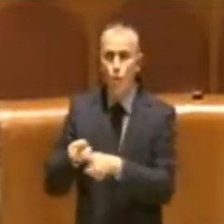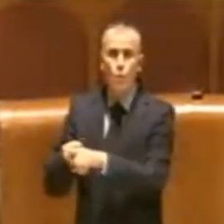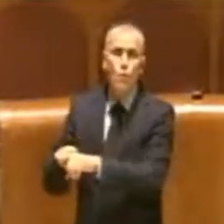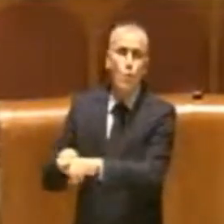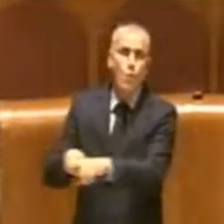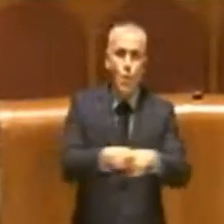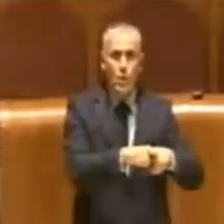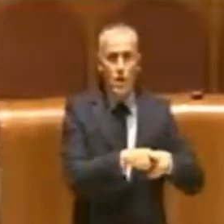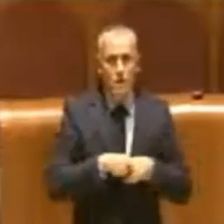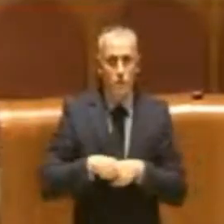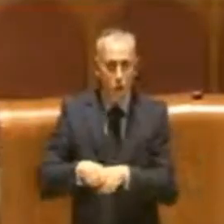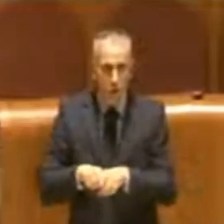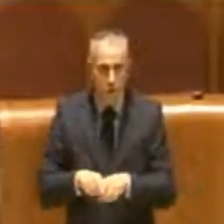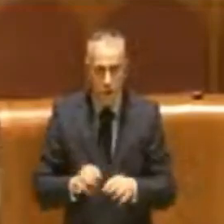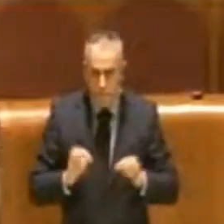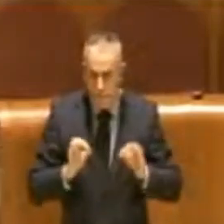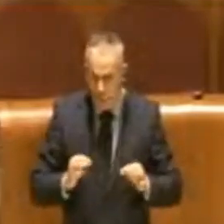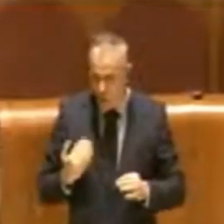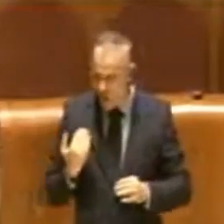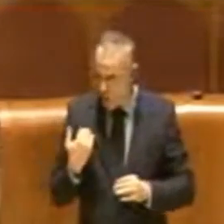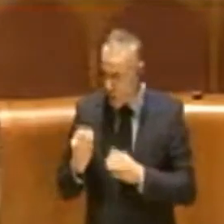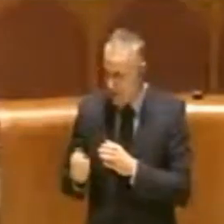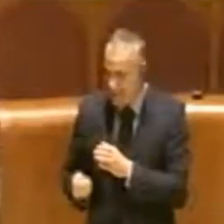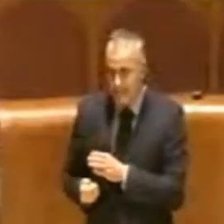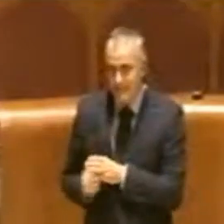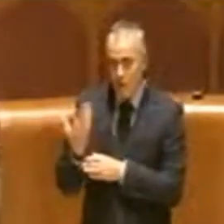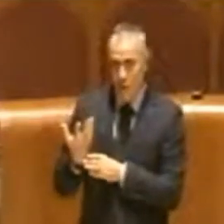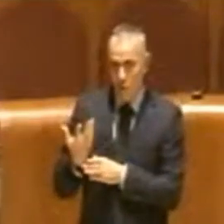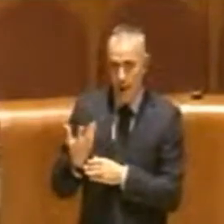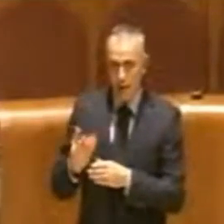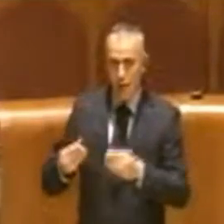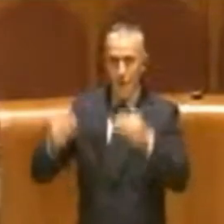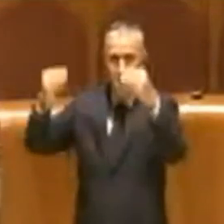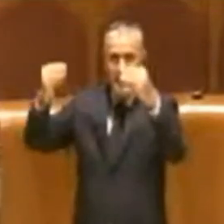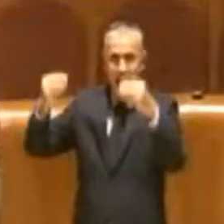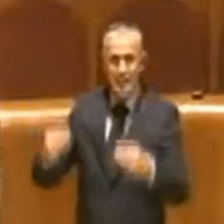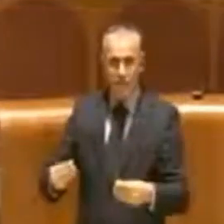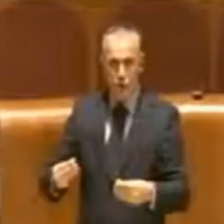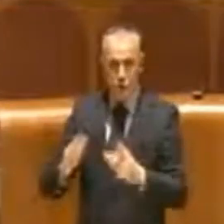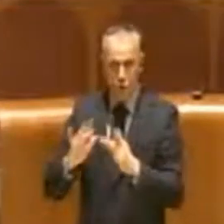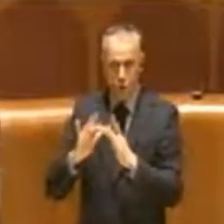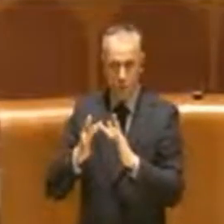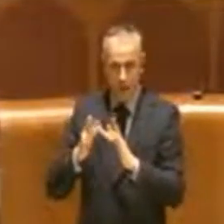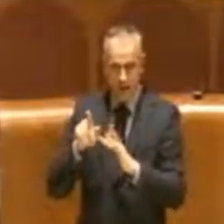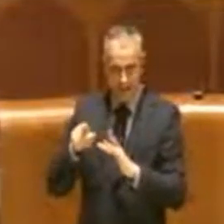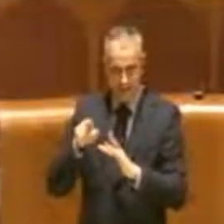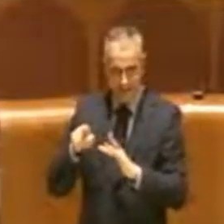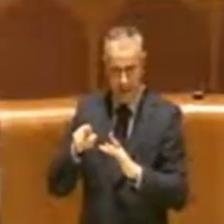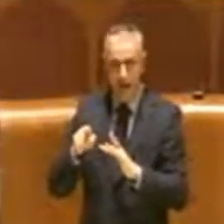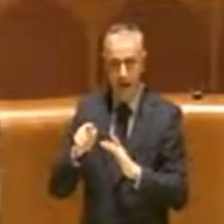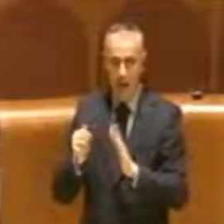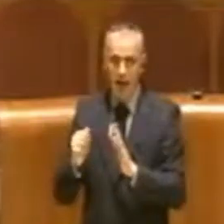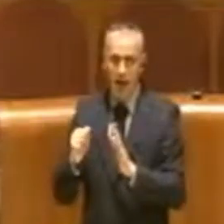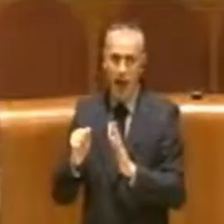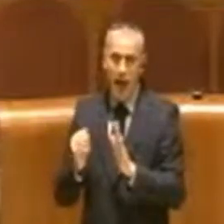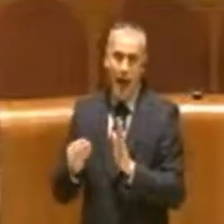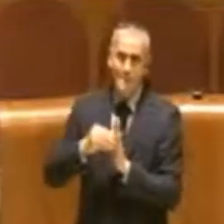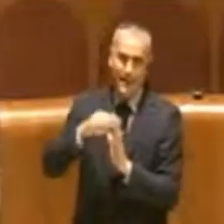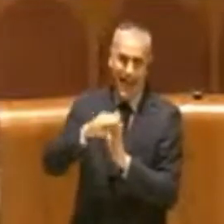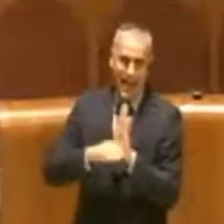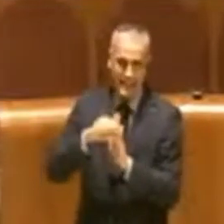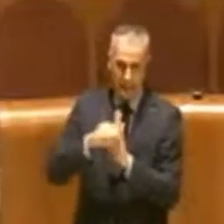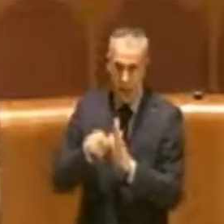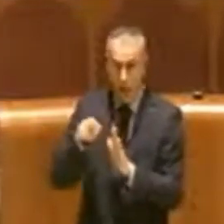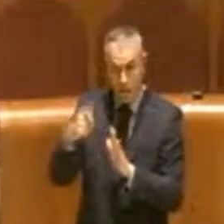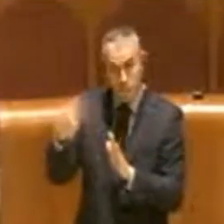Quindi abbiamo sviluppato, diciamo, c'è quindi questa piattaforma che è stata sviluppata, questo applicativo, quindi è giusto che